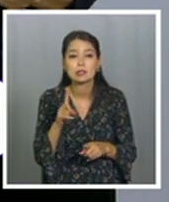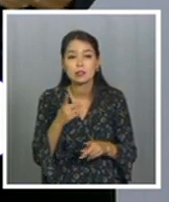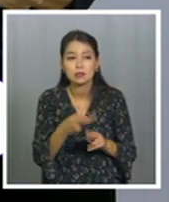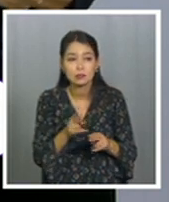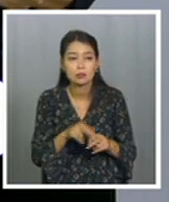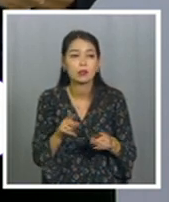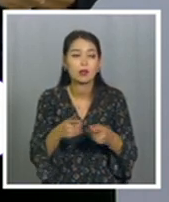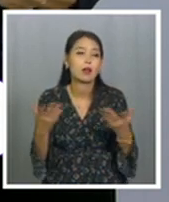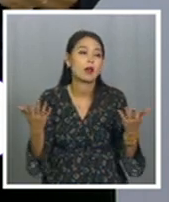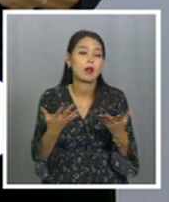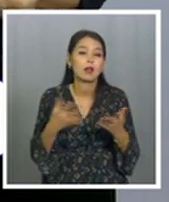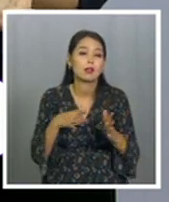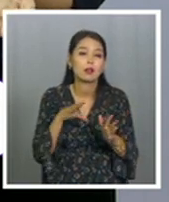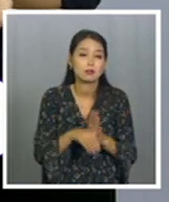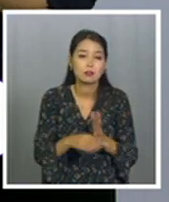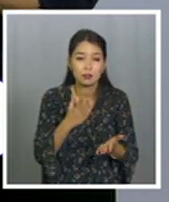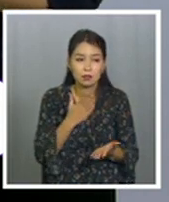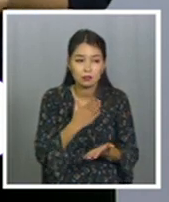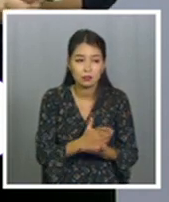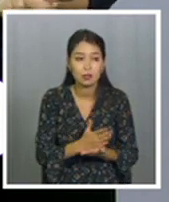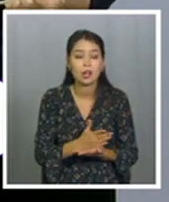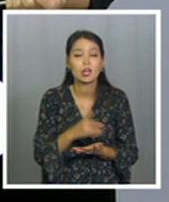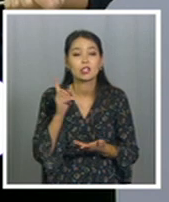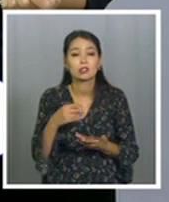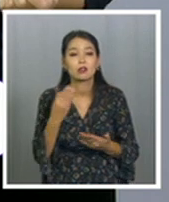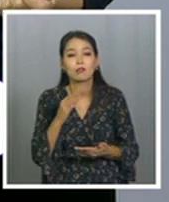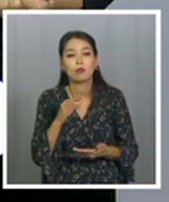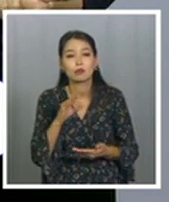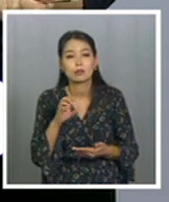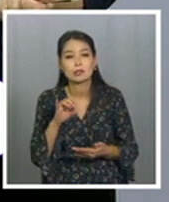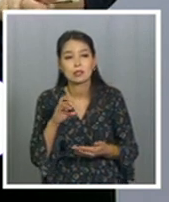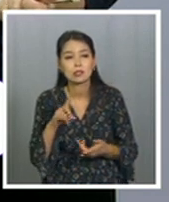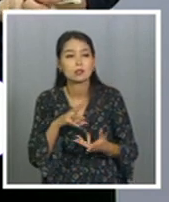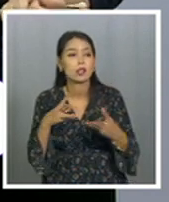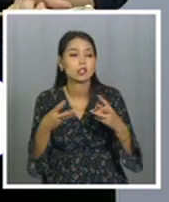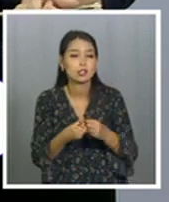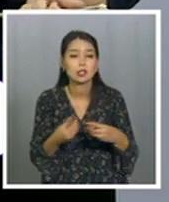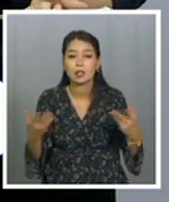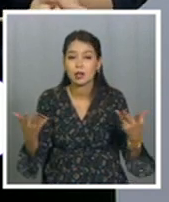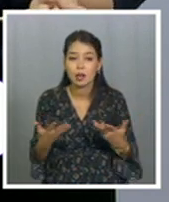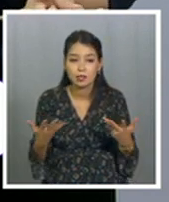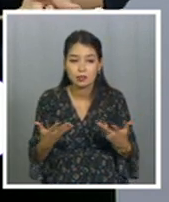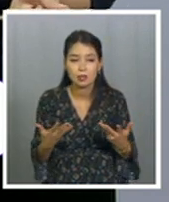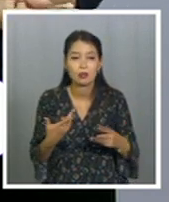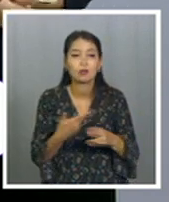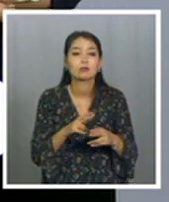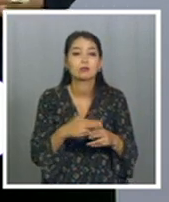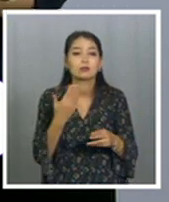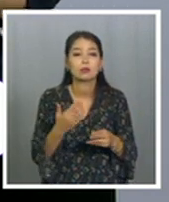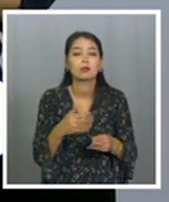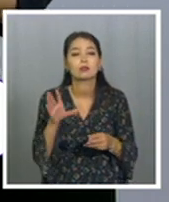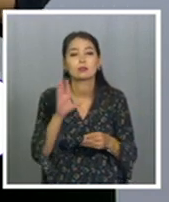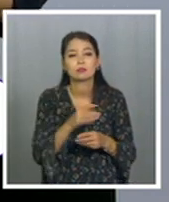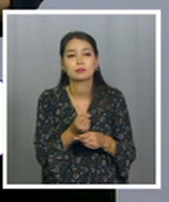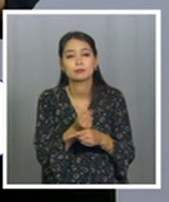қандай сатылары бар? Және фотосинтездің нәтижелері қандай? Сіздер осы сұрақтар төңірегінде біраз